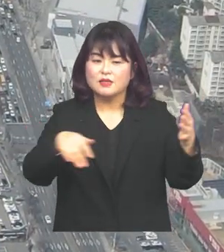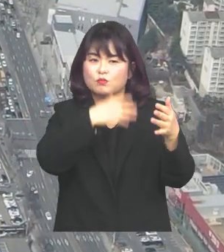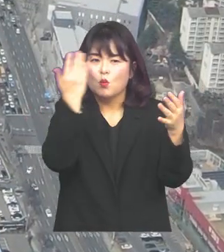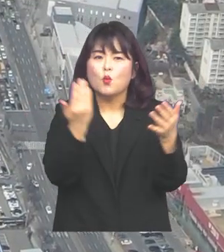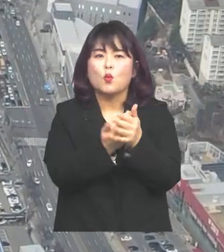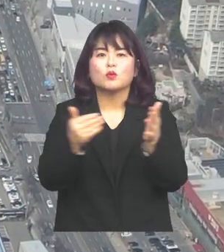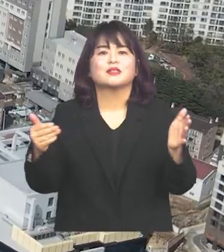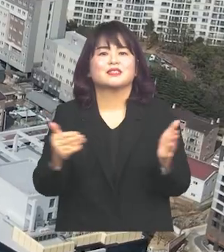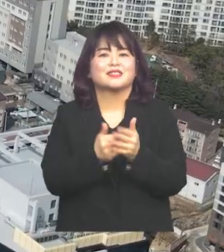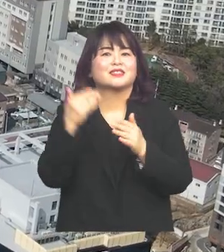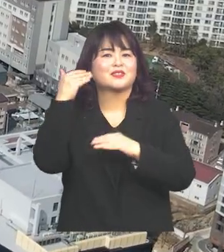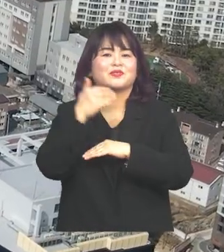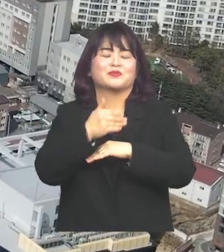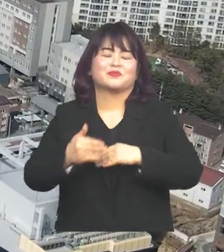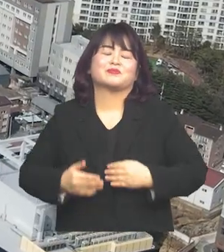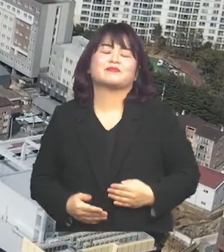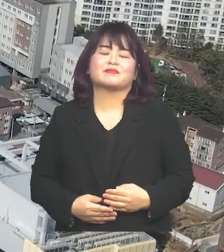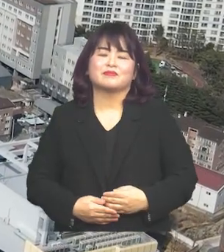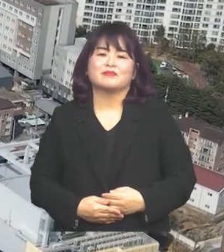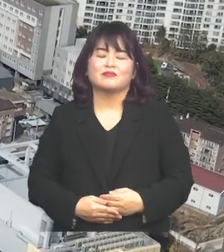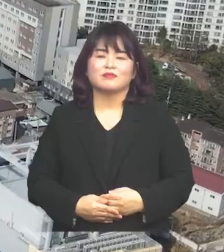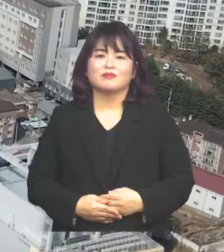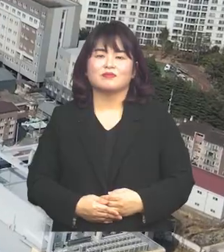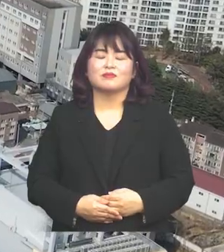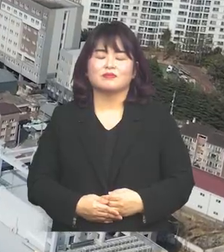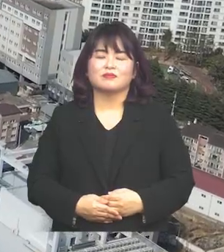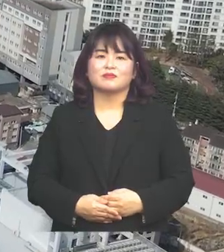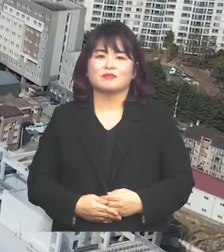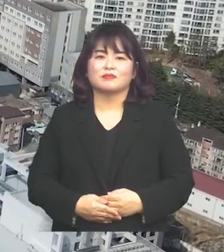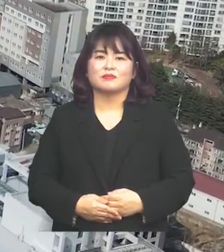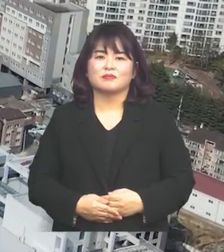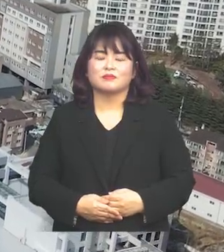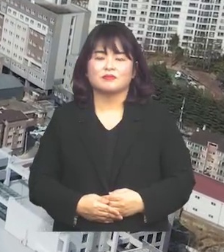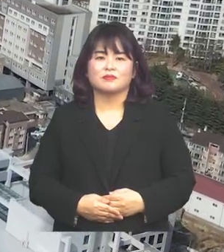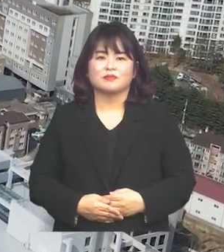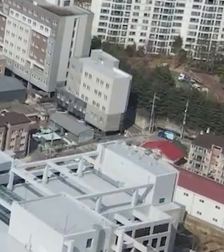조성을 모두 마무리 지을 수 있을 것으로 전망하고 있습니다.